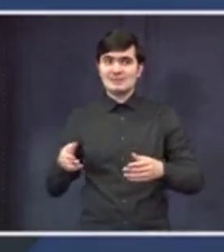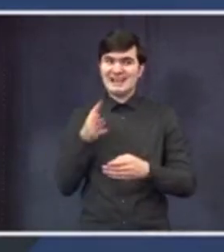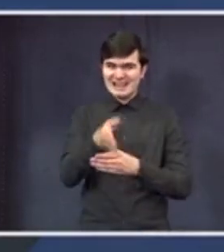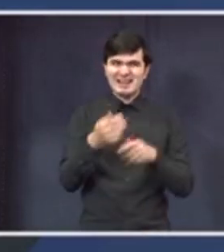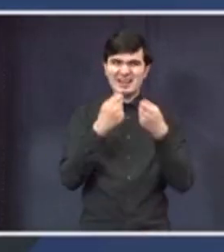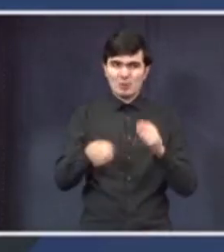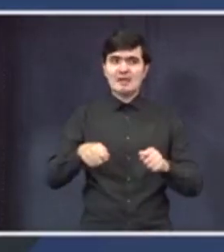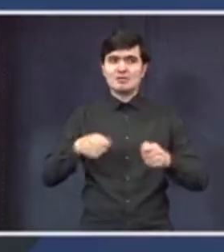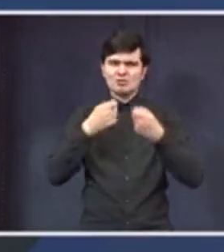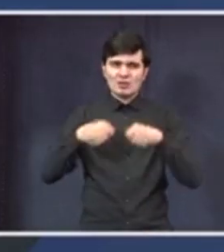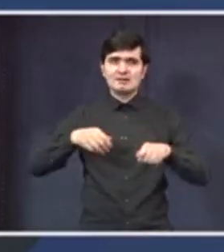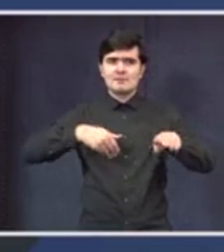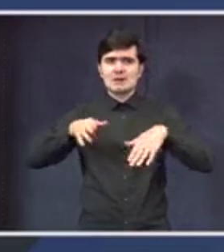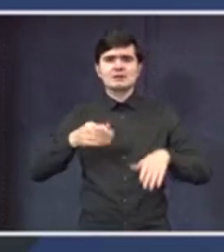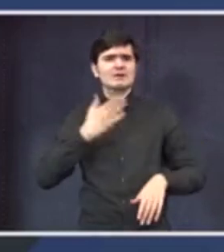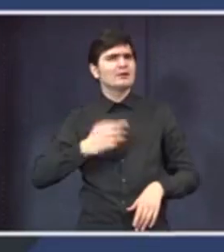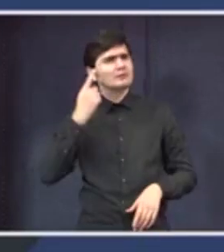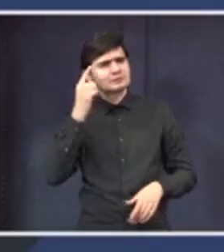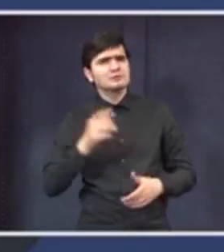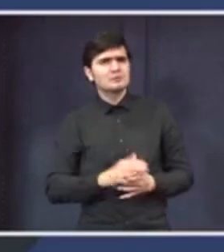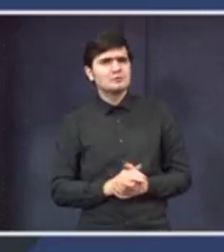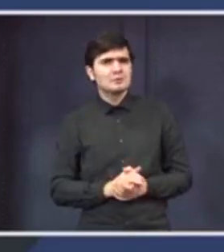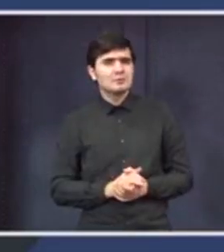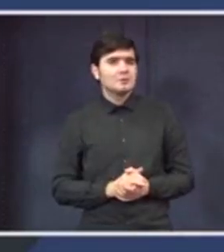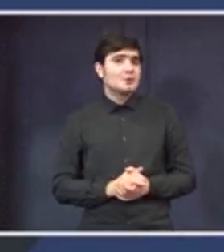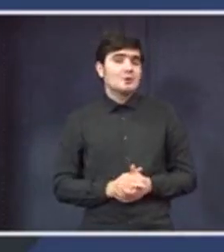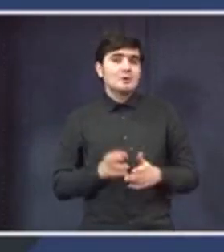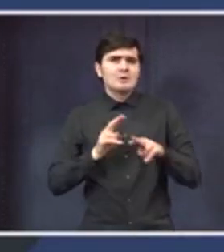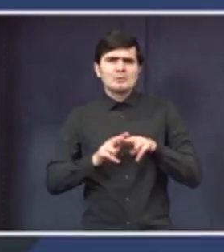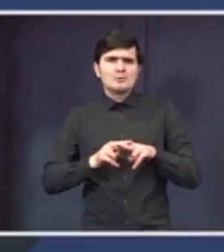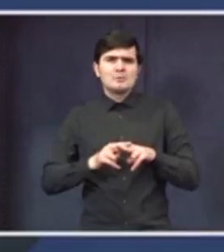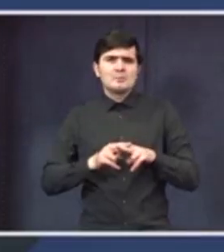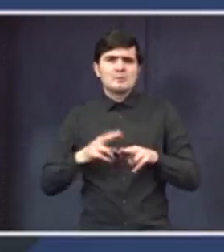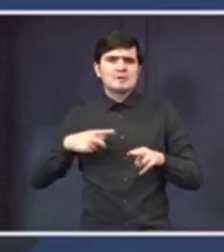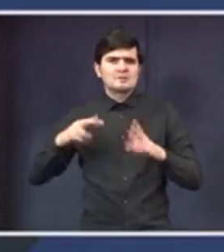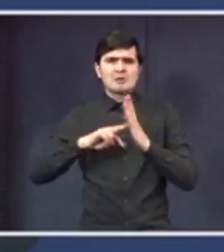toate ministerele. Aș vrea să știu, da, cum este